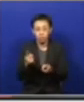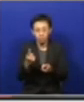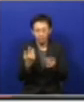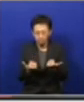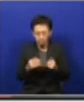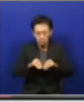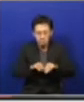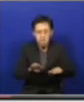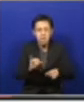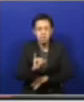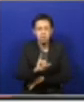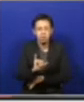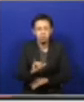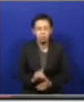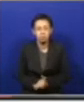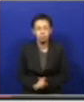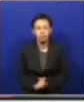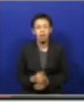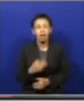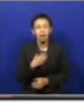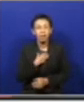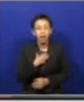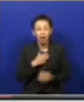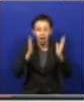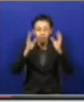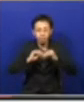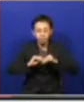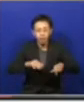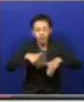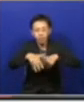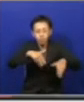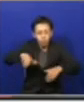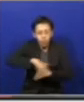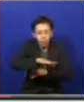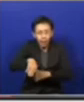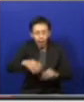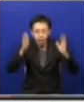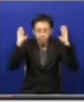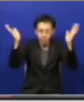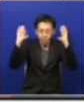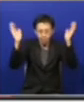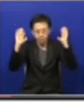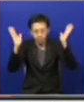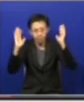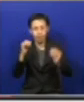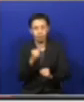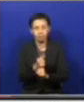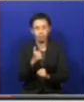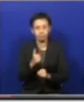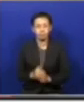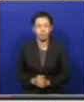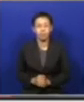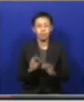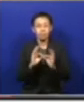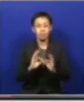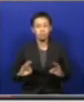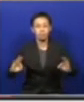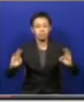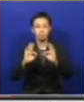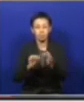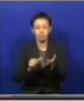จะสามารถให้ข้อมูลกับสาธารณะแล้วก็สามารถโปรโมทด้านนี้ได้แต่ที่สำคัญที่สุดท่านจะต้องแก้